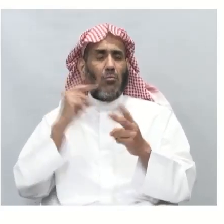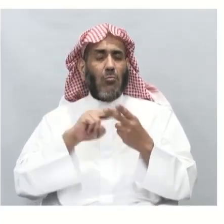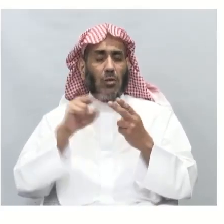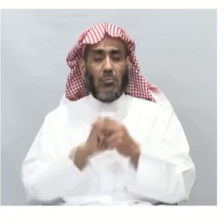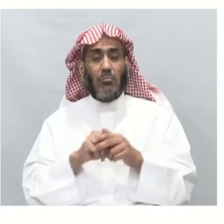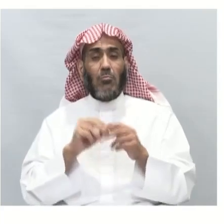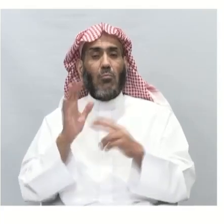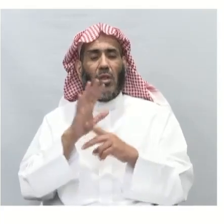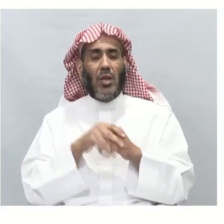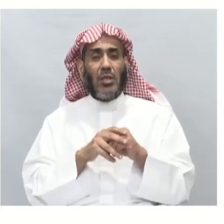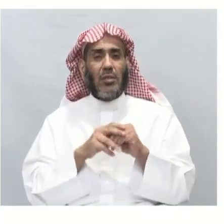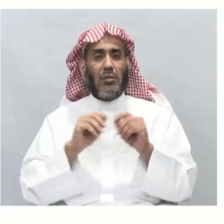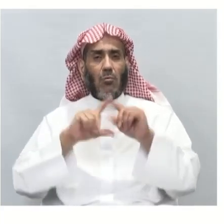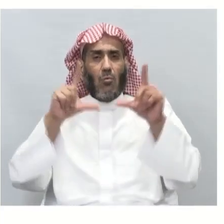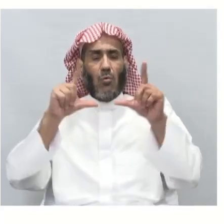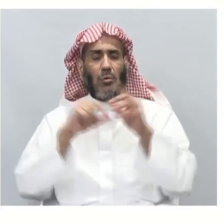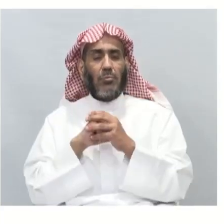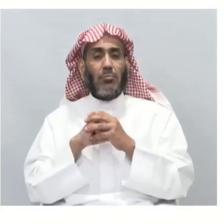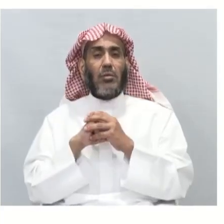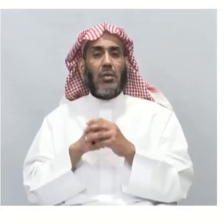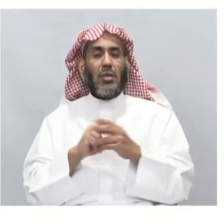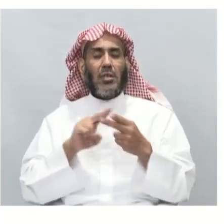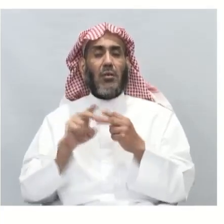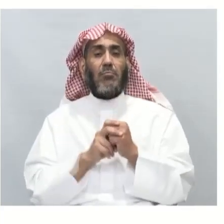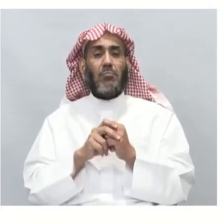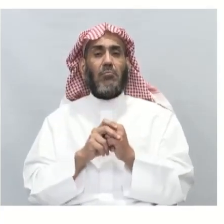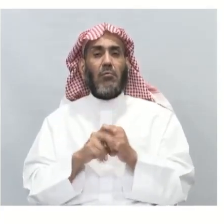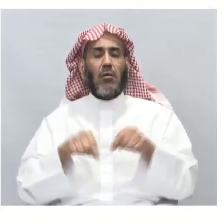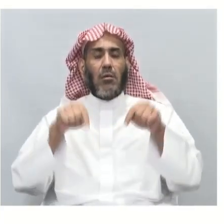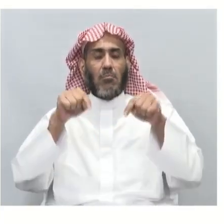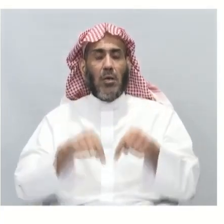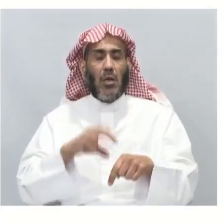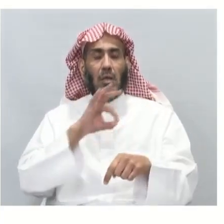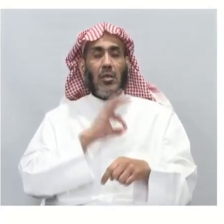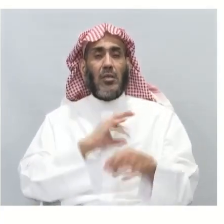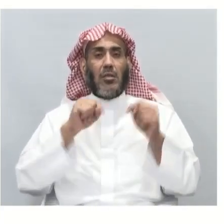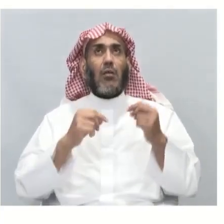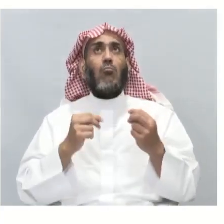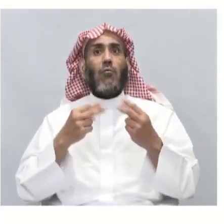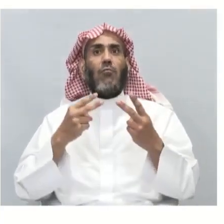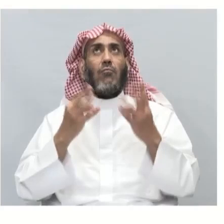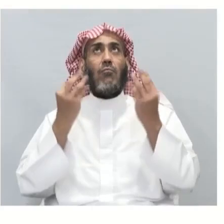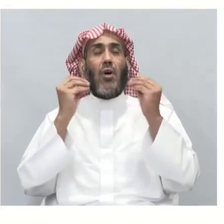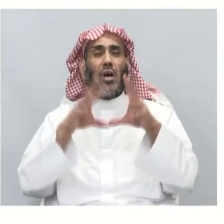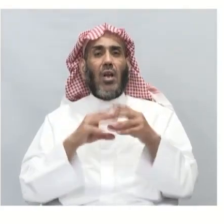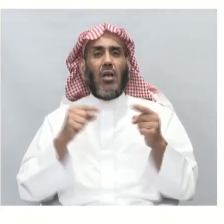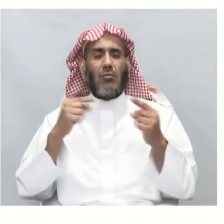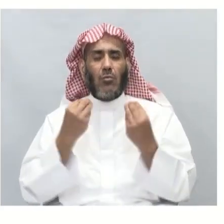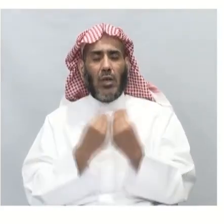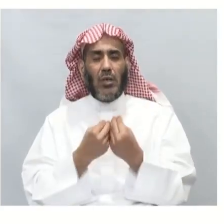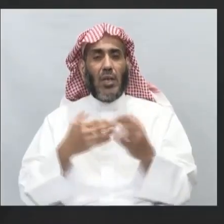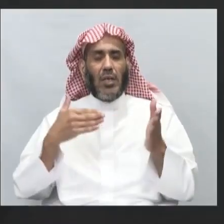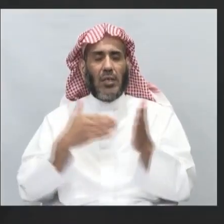بمؤثرات على وضوح على وضوح الرساله بهذا عزيزي الطالب وفقك الله اصل واياك الى